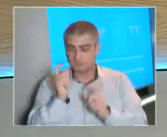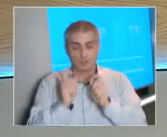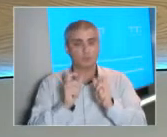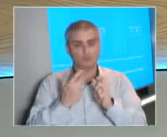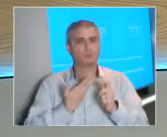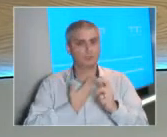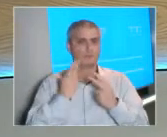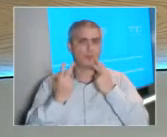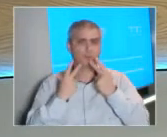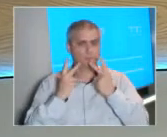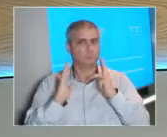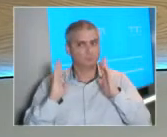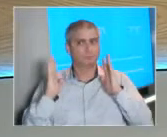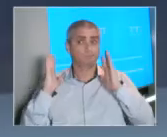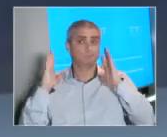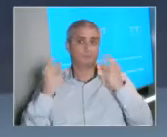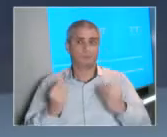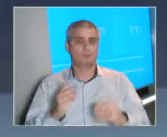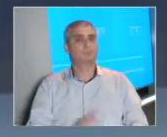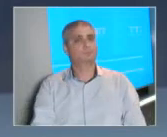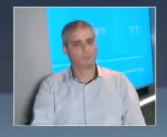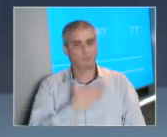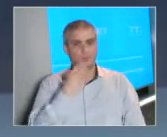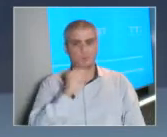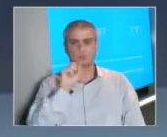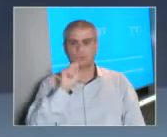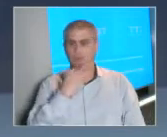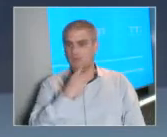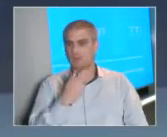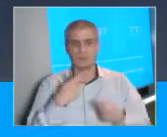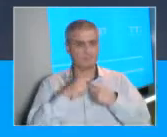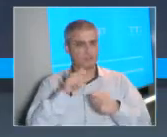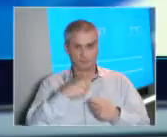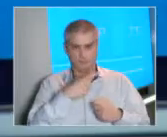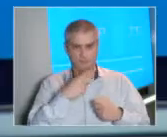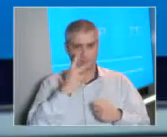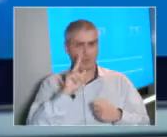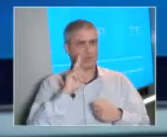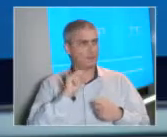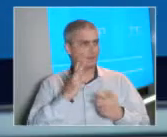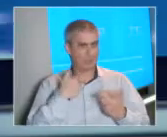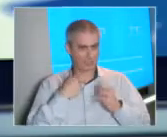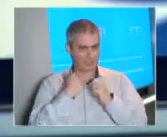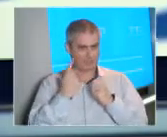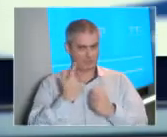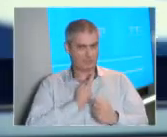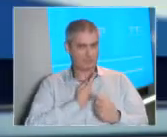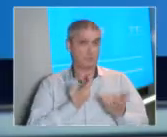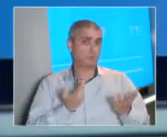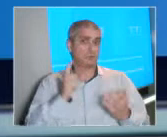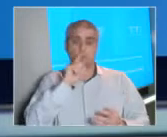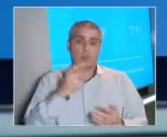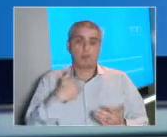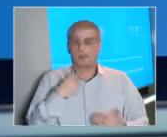התושבים, נקבל תוצאות לא מזהירות. תודה, סוניה. חבר הכנסת לשעבר פולקמן, יכול להיות שאנחנו קשים קצת עם עצמנו? יכול